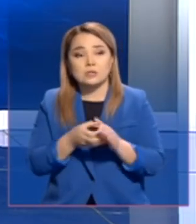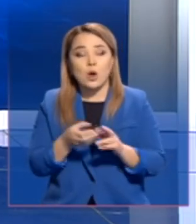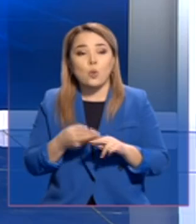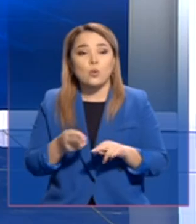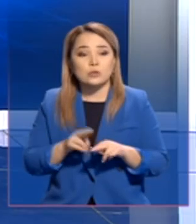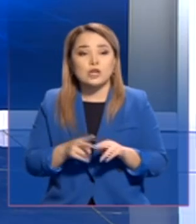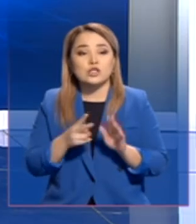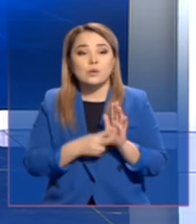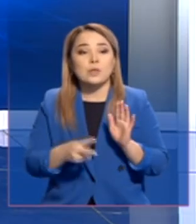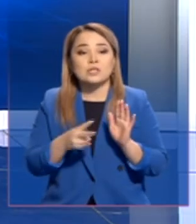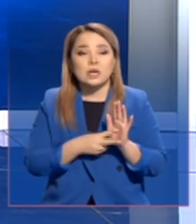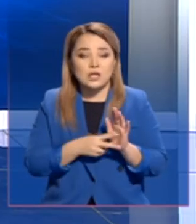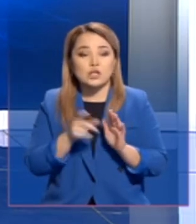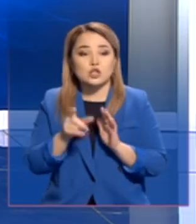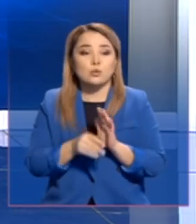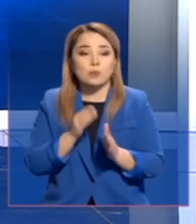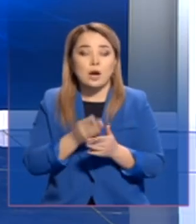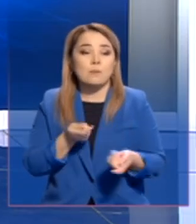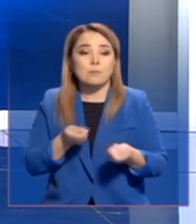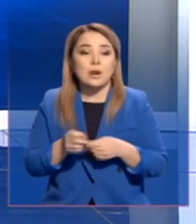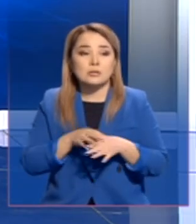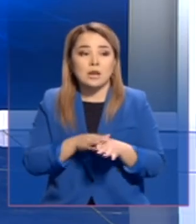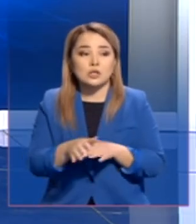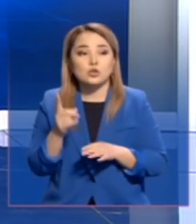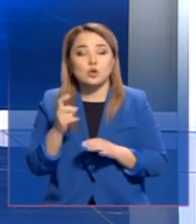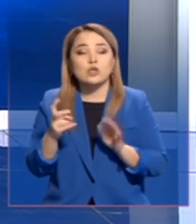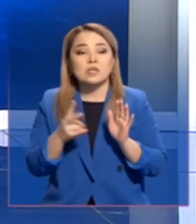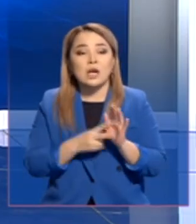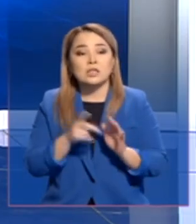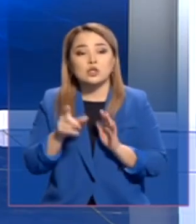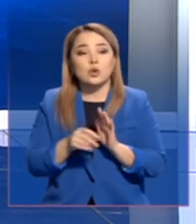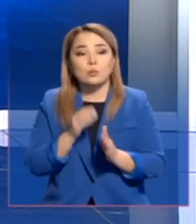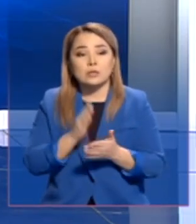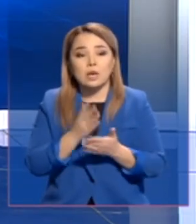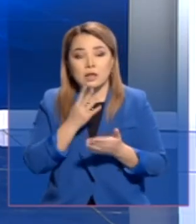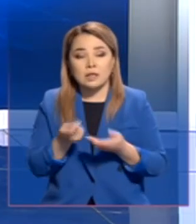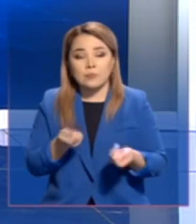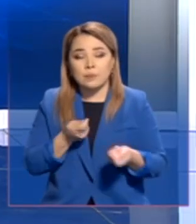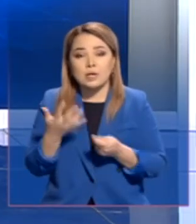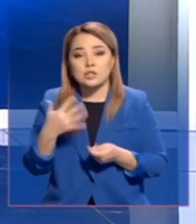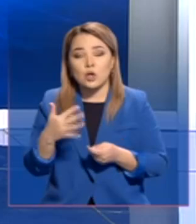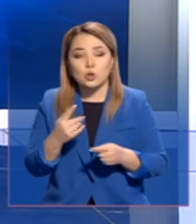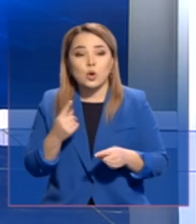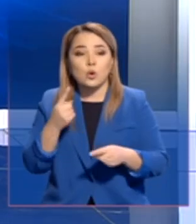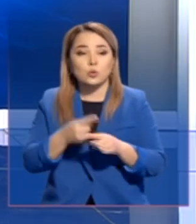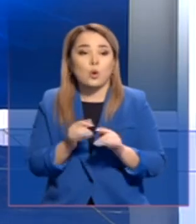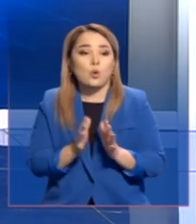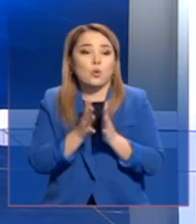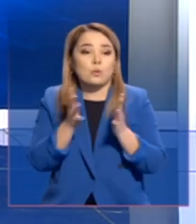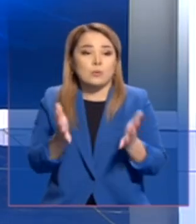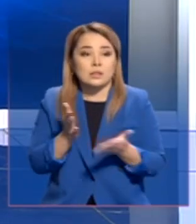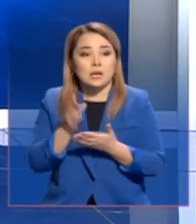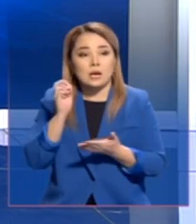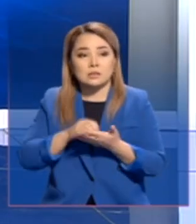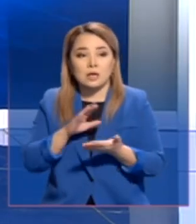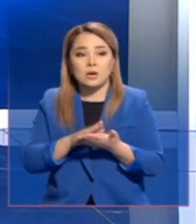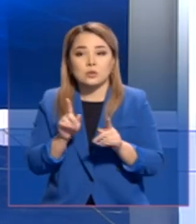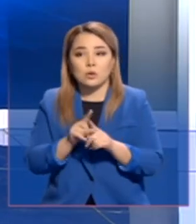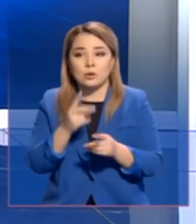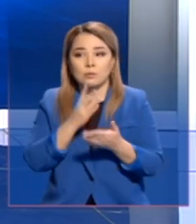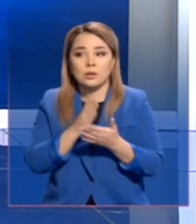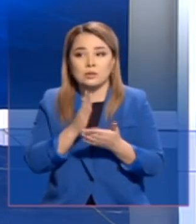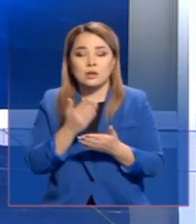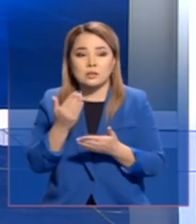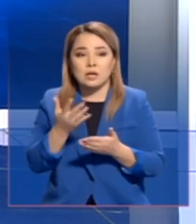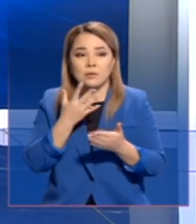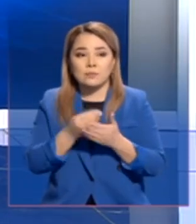жерде 77 депутаттық мандат бірден 107 депутаттық мандатқа, 50 мандатқа көбейді. Бұл сандық жағынан көрсеткіш.